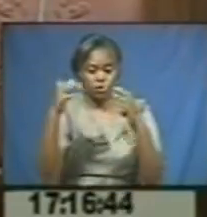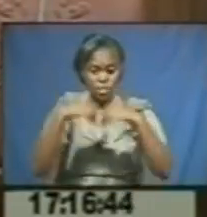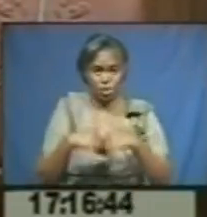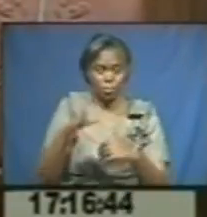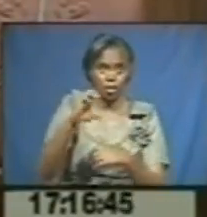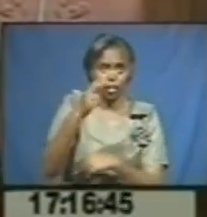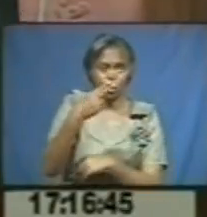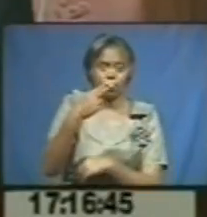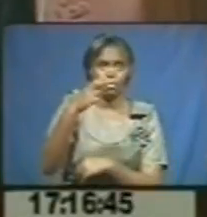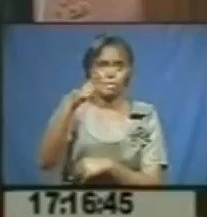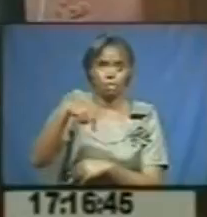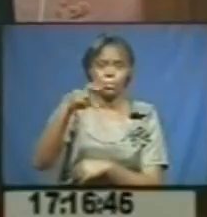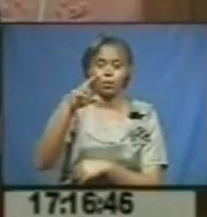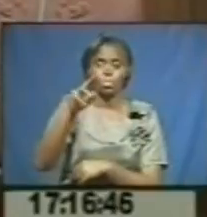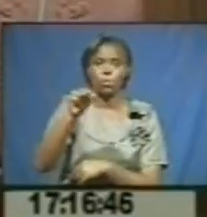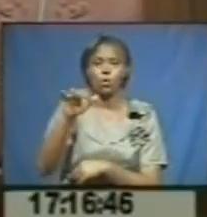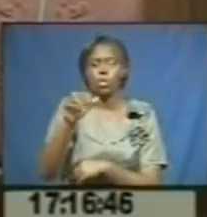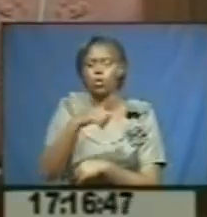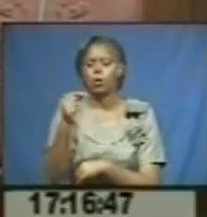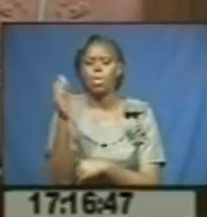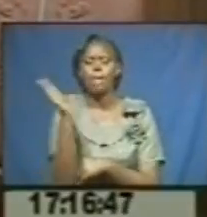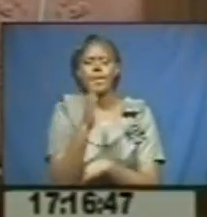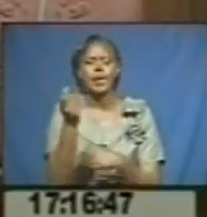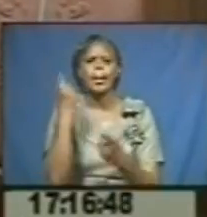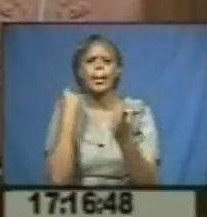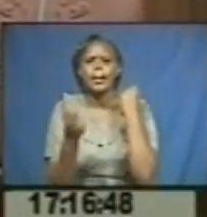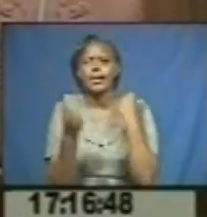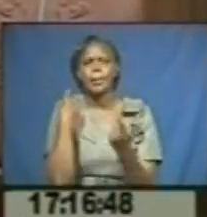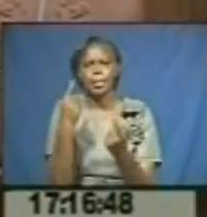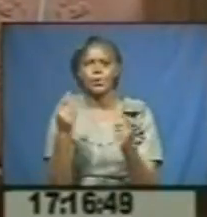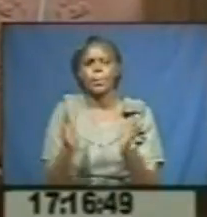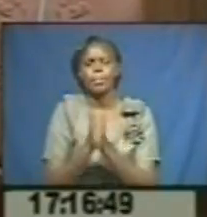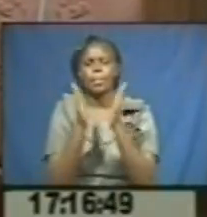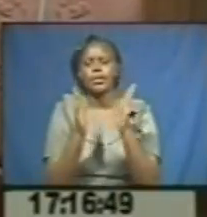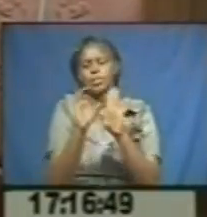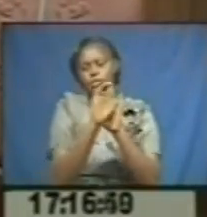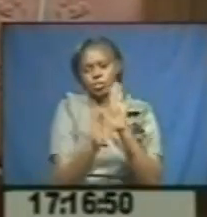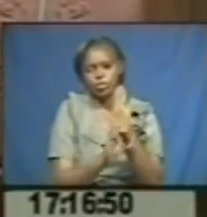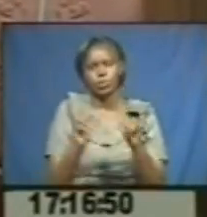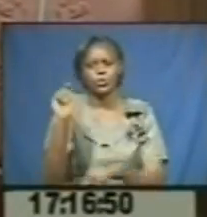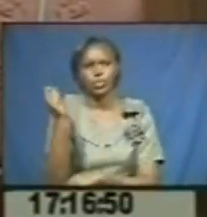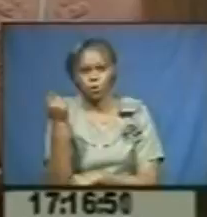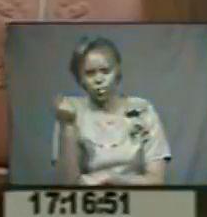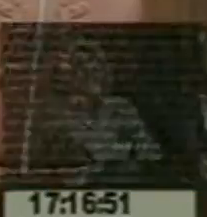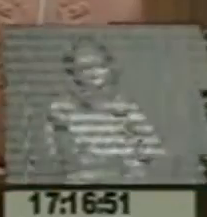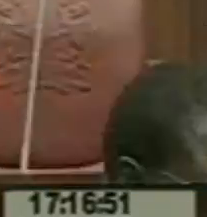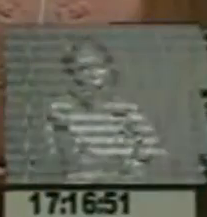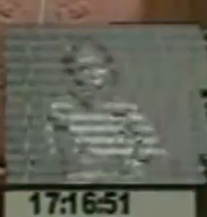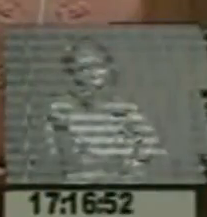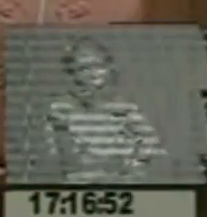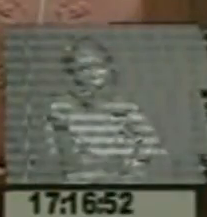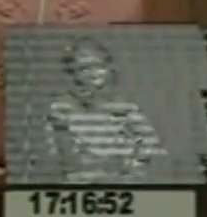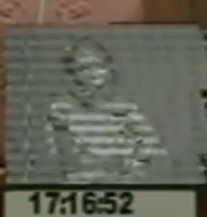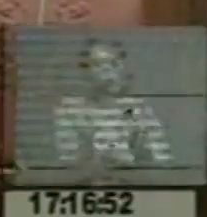part of the chamber, go back to Kericho and praise the Constitution of Kenya, that this is a great document and